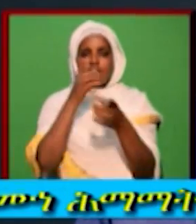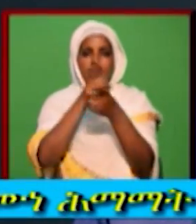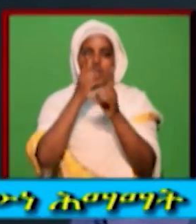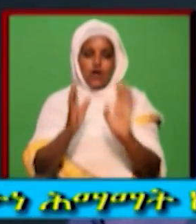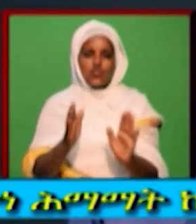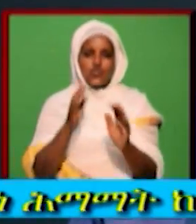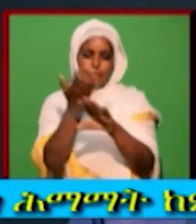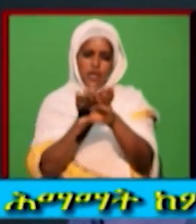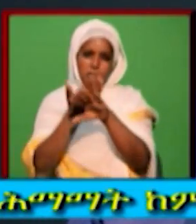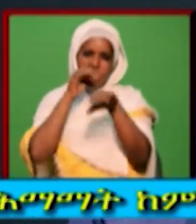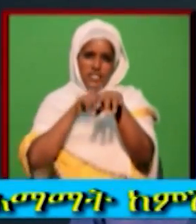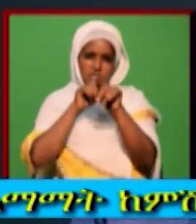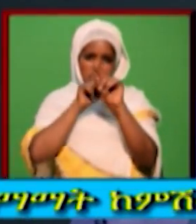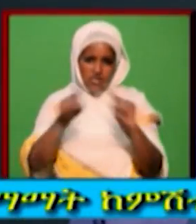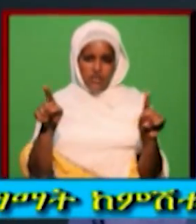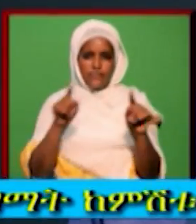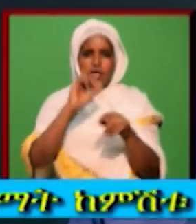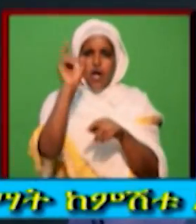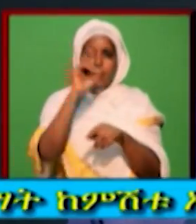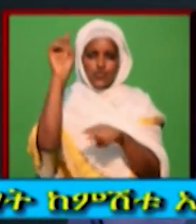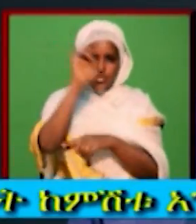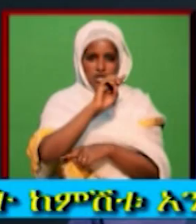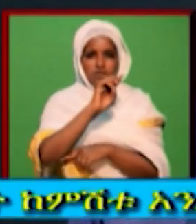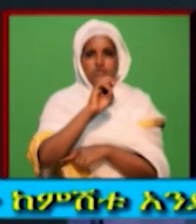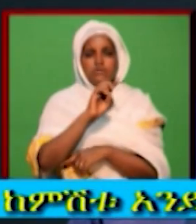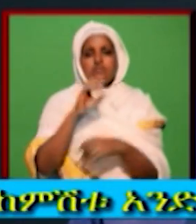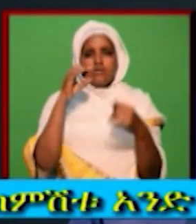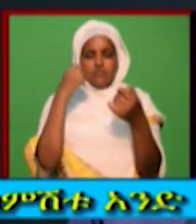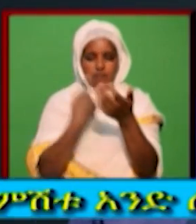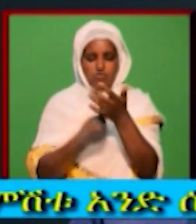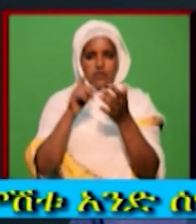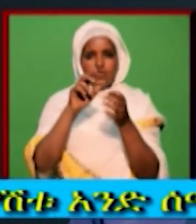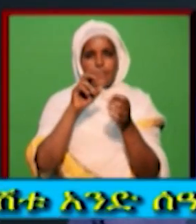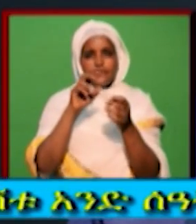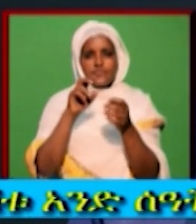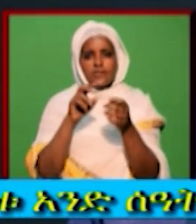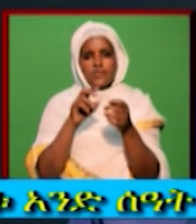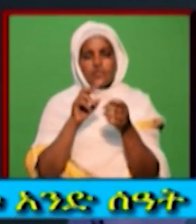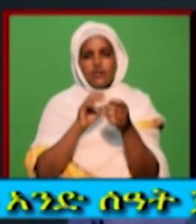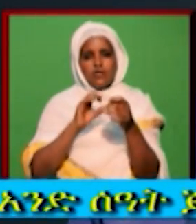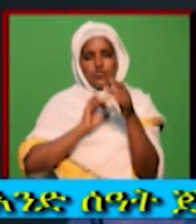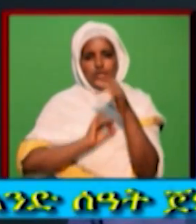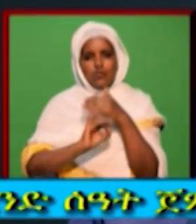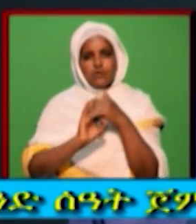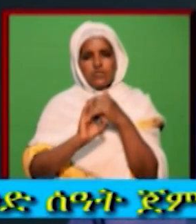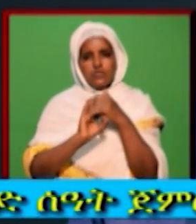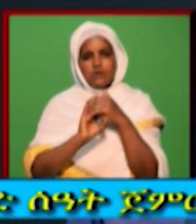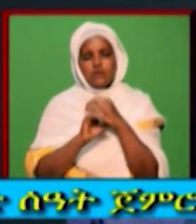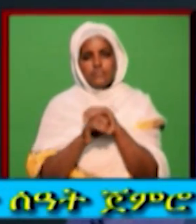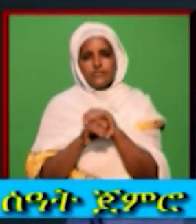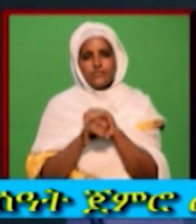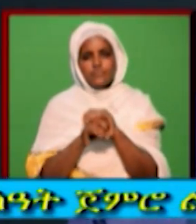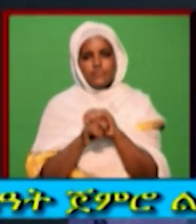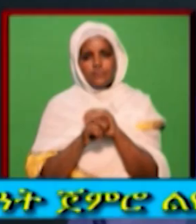ፈጣሪውን በለመነ ጊዜ ግን በሐሙስ ዕለት ወንፈቃለ ዕለት ወለድ ሞለተ ወለተከ ወእድህግ በውስተ መርህብከ ወእትቤ